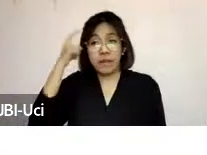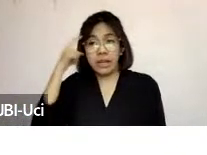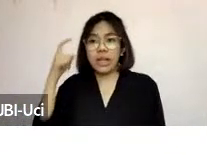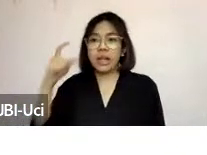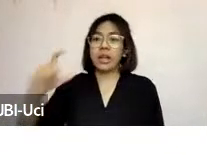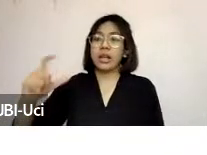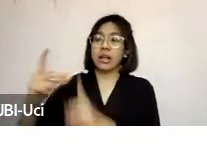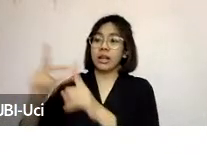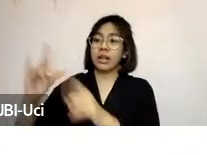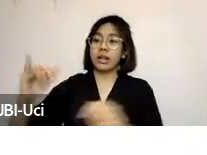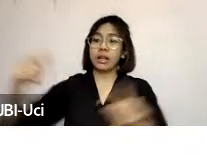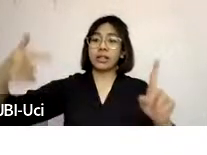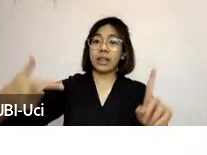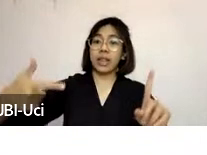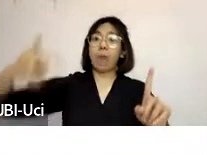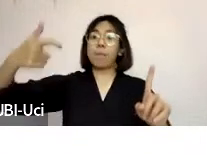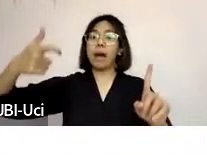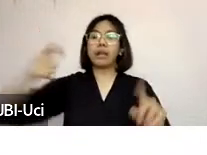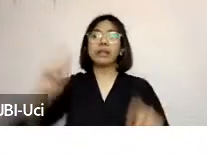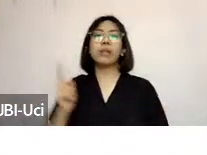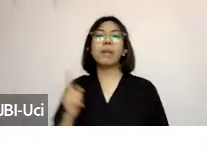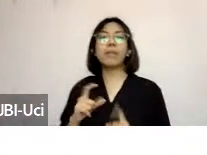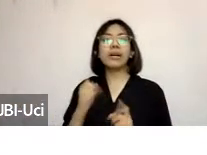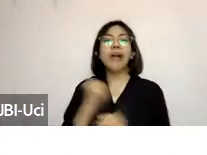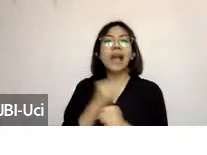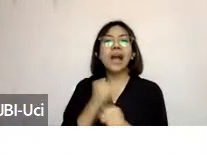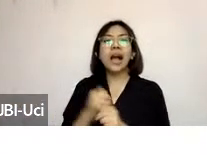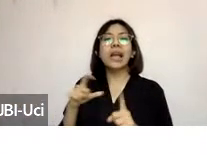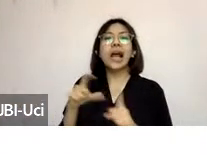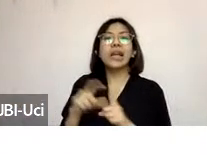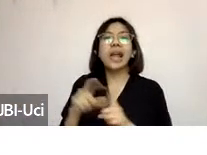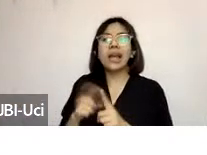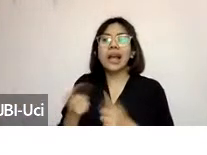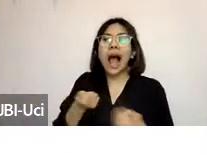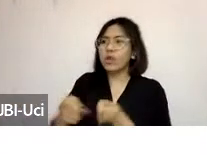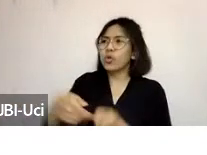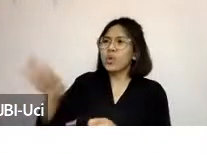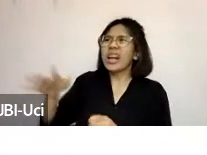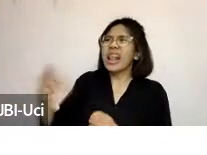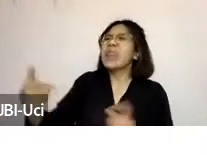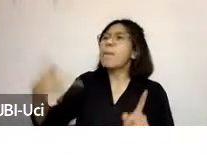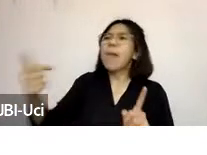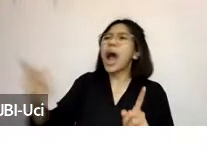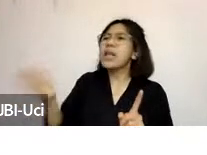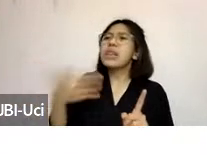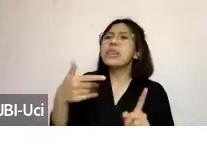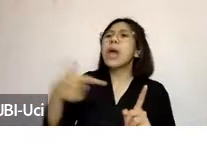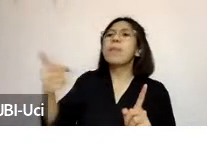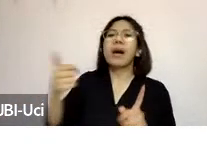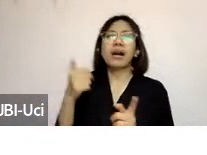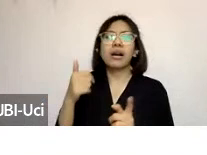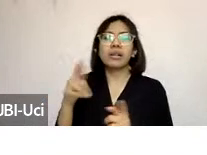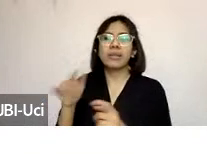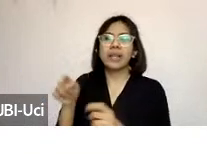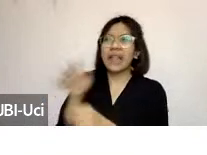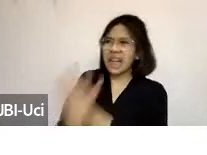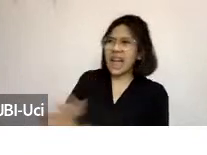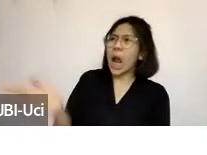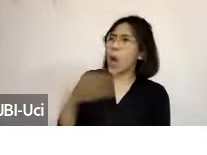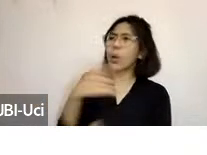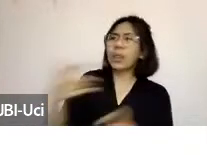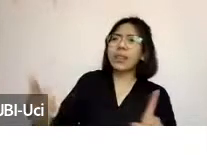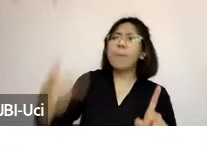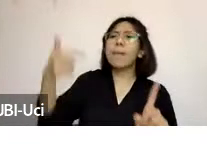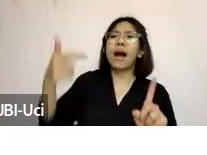mengatakan leher Hafid jadi seperti perintah kepada Kris untuk menembak polisi jadi seperti tekanan jadi